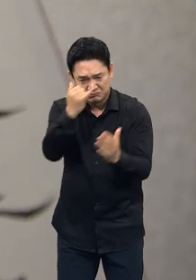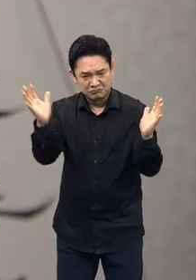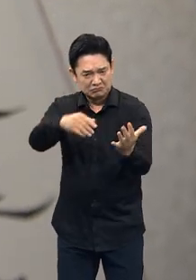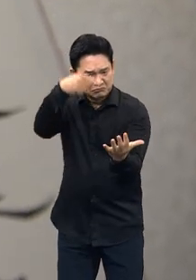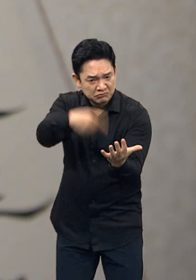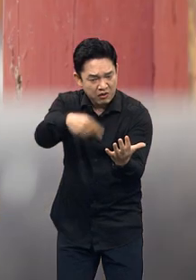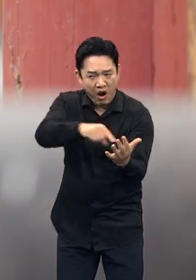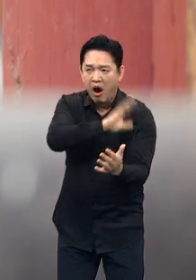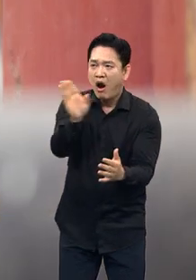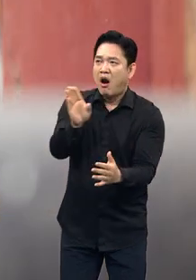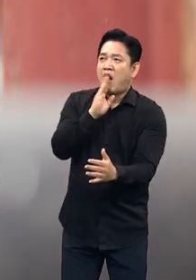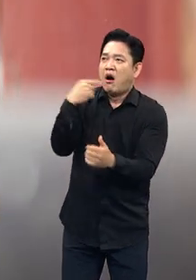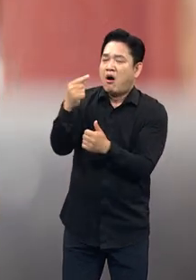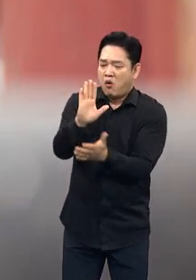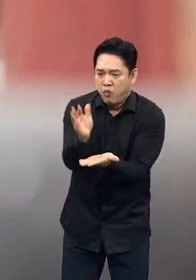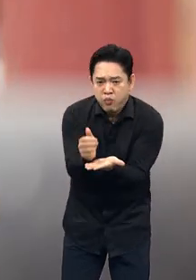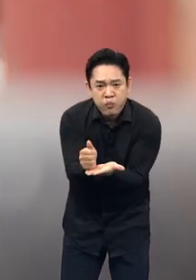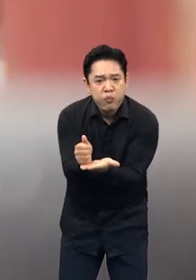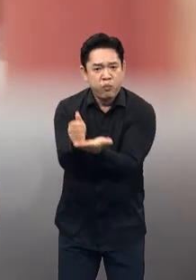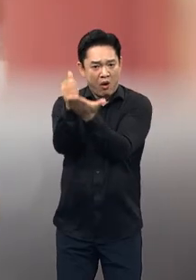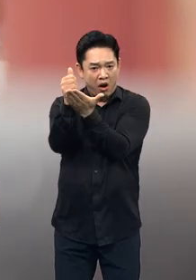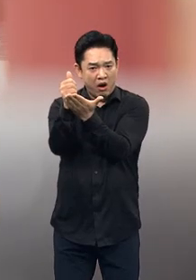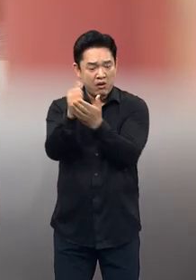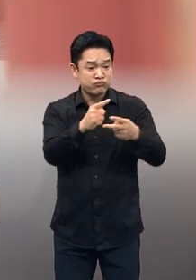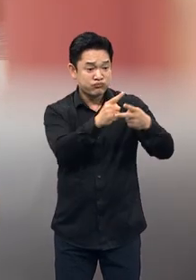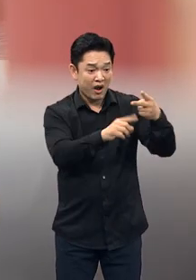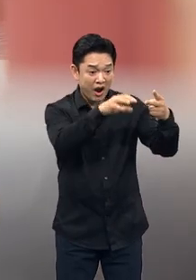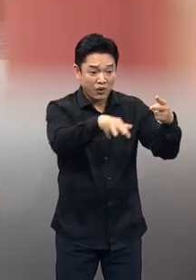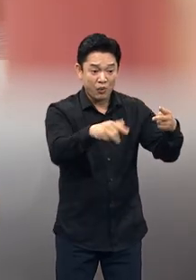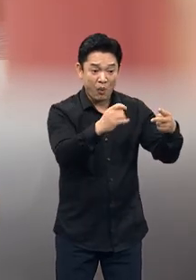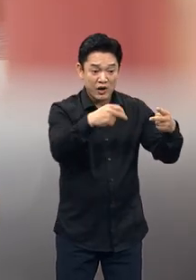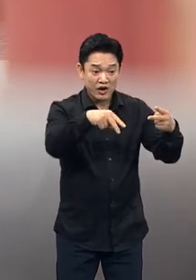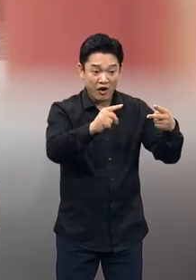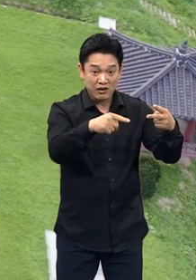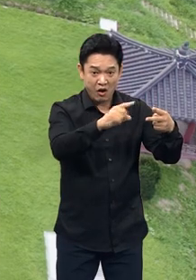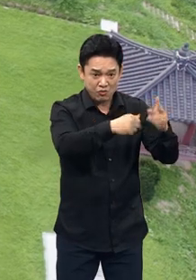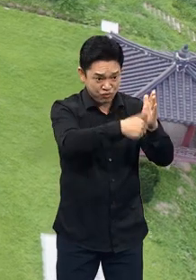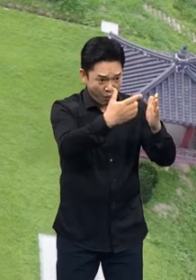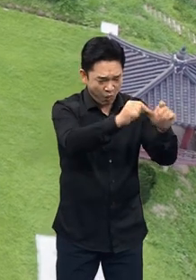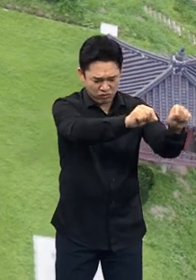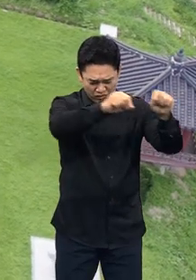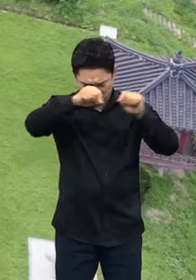도학자로서의 학문과 사상을 추앙하고 무안의 초이선사 유적지와